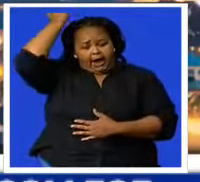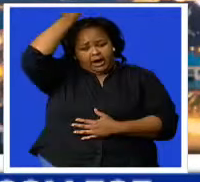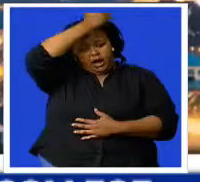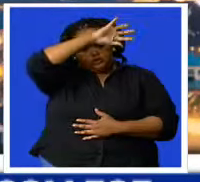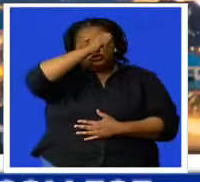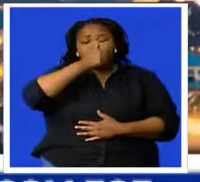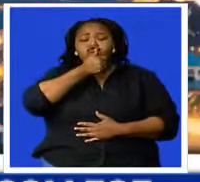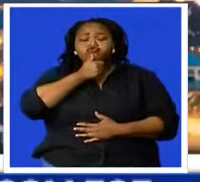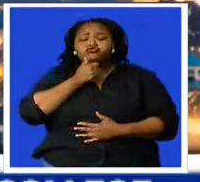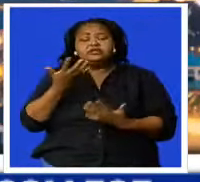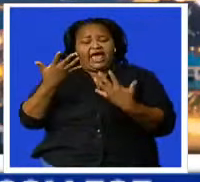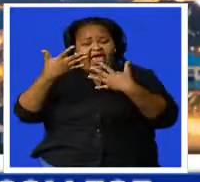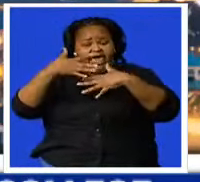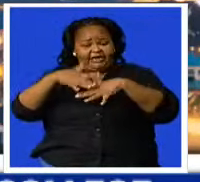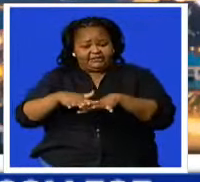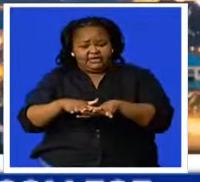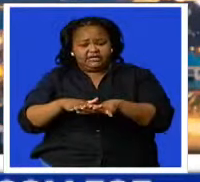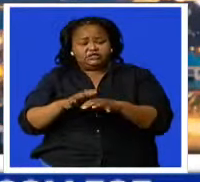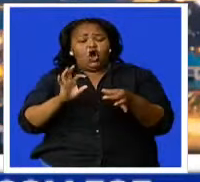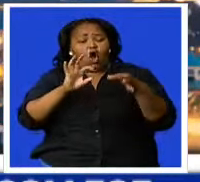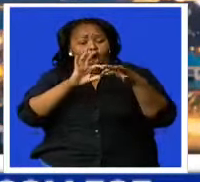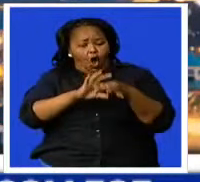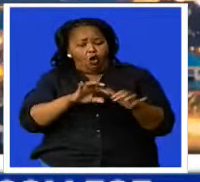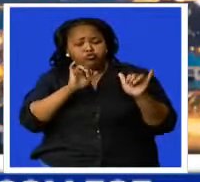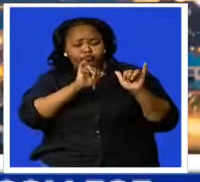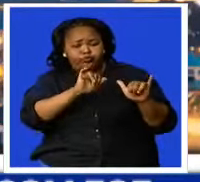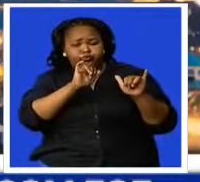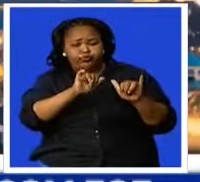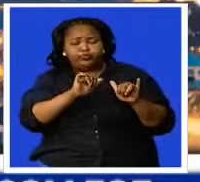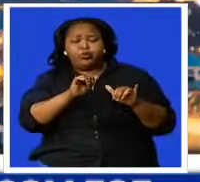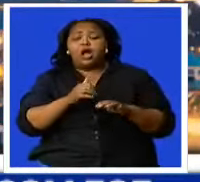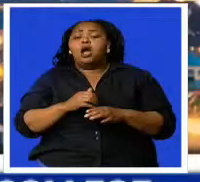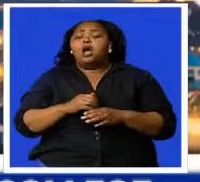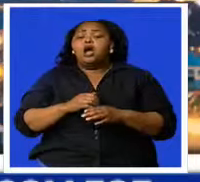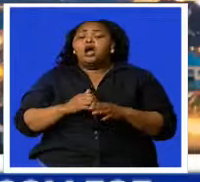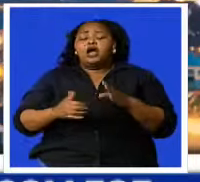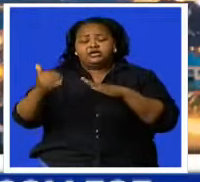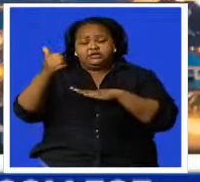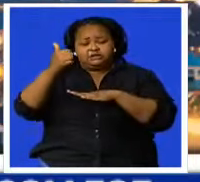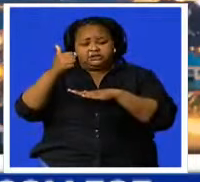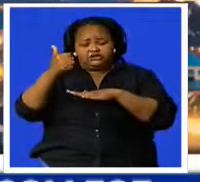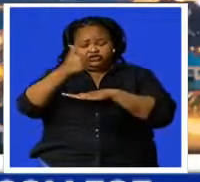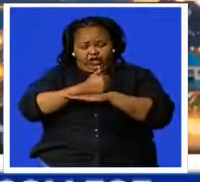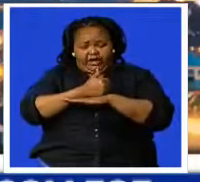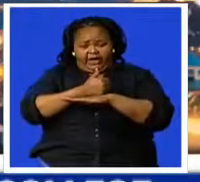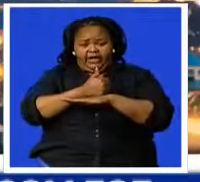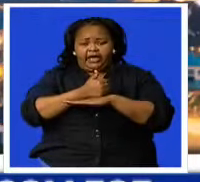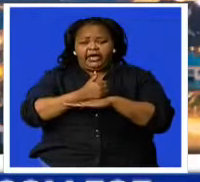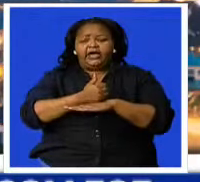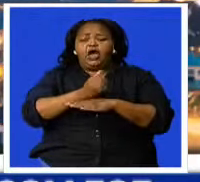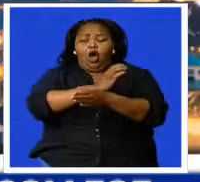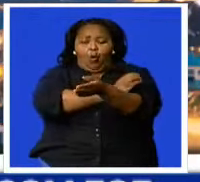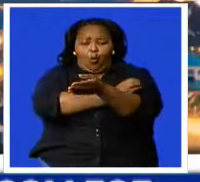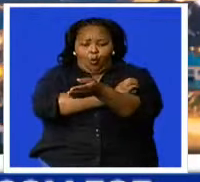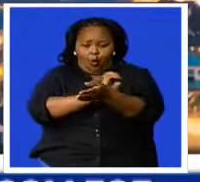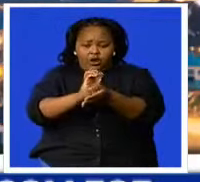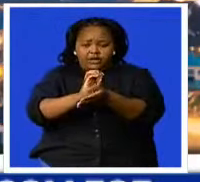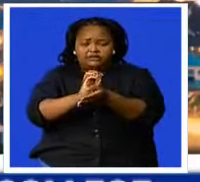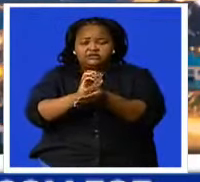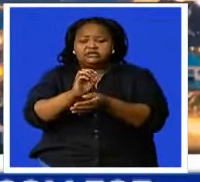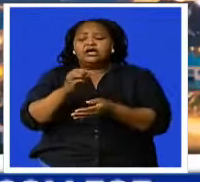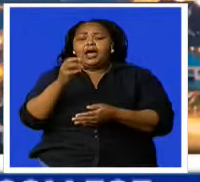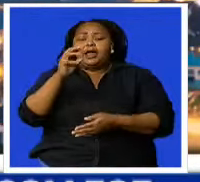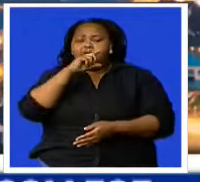basemakhaya ngekuhlukana kwabo. Mphatha lelikolishi Dr. Amos Mahlalela uthi uyababongela bonke bafunzi labaphasile.